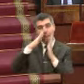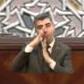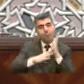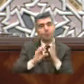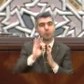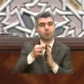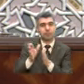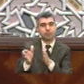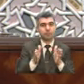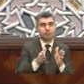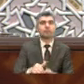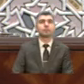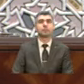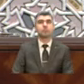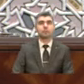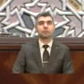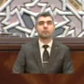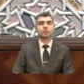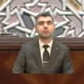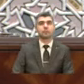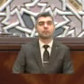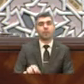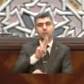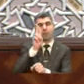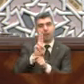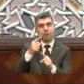النائب. هل من تعقيب إضافي؟